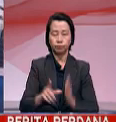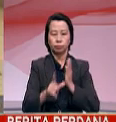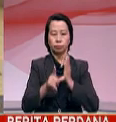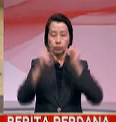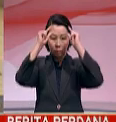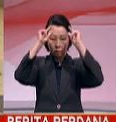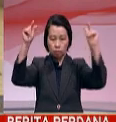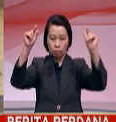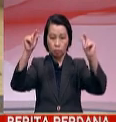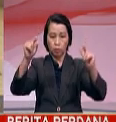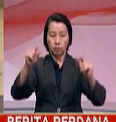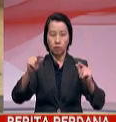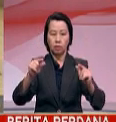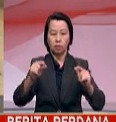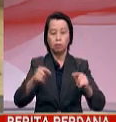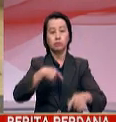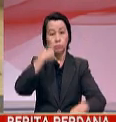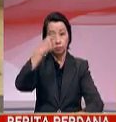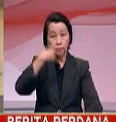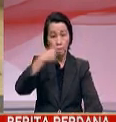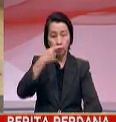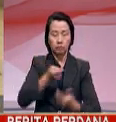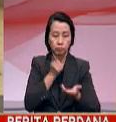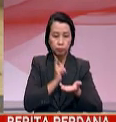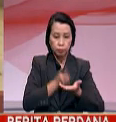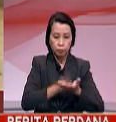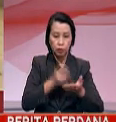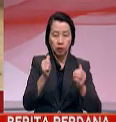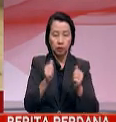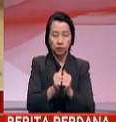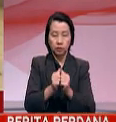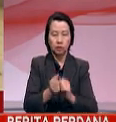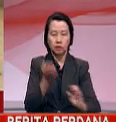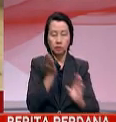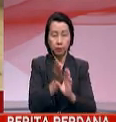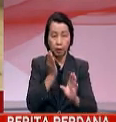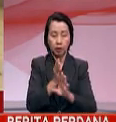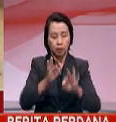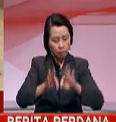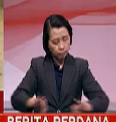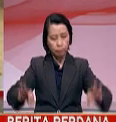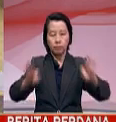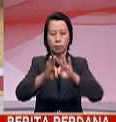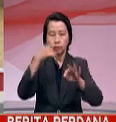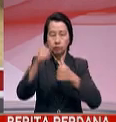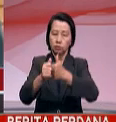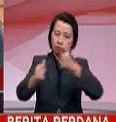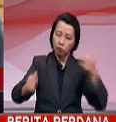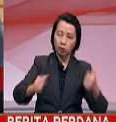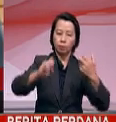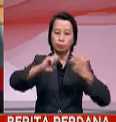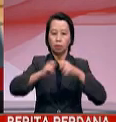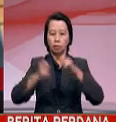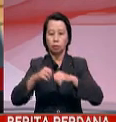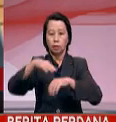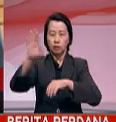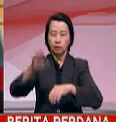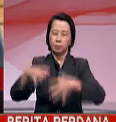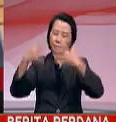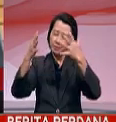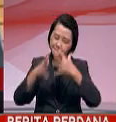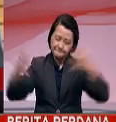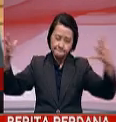Negara Adnan Zailani Muhammad Zahid berkata perbincangan dengan institusi keuangan penting bagi mengelak masalah yang lebih besar.